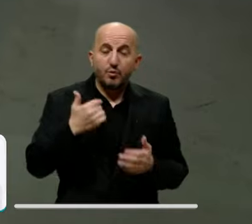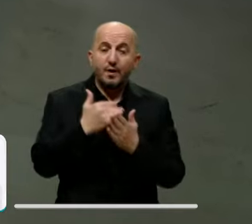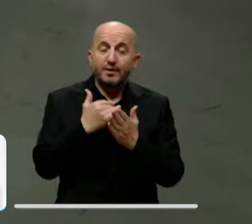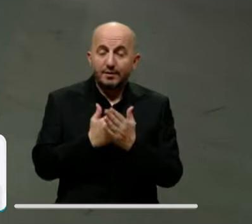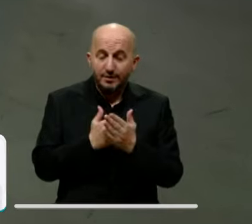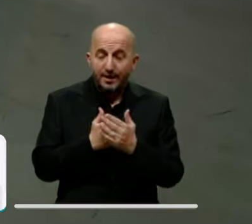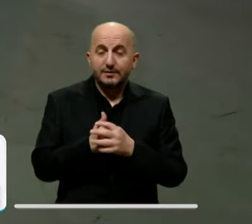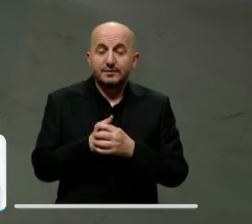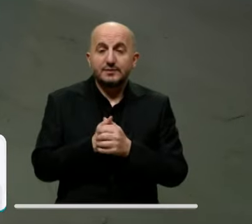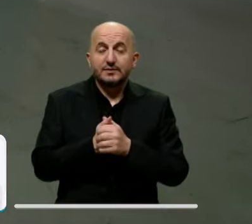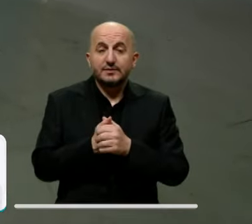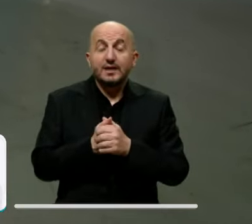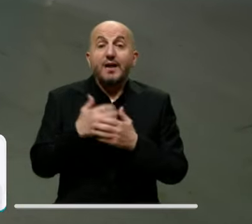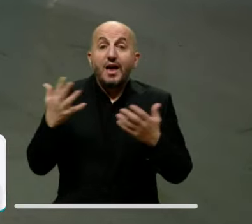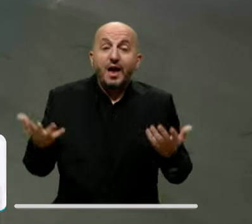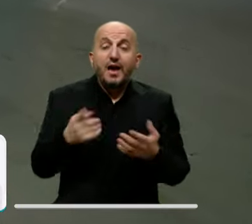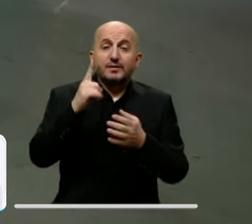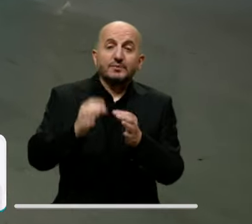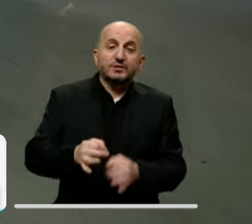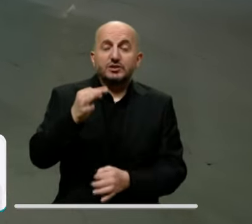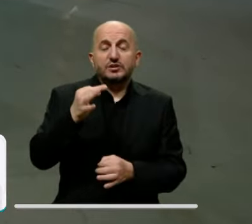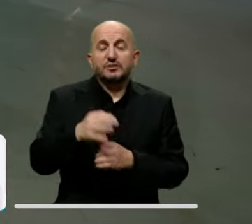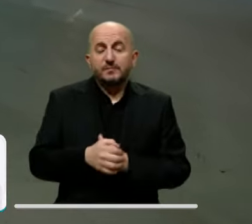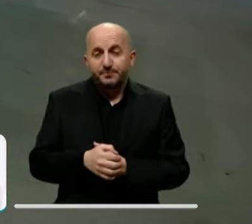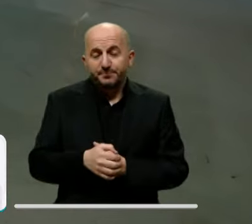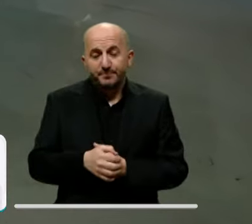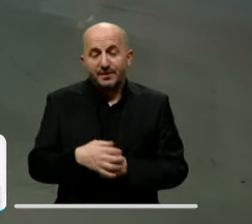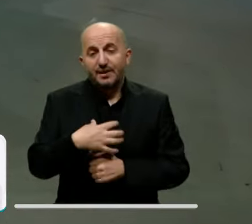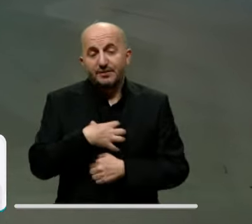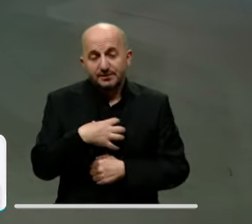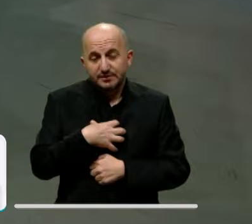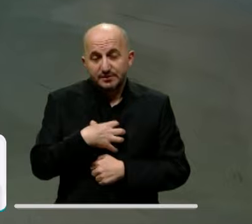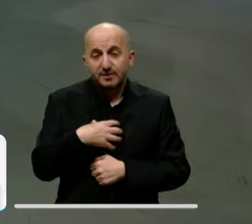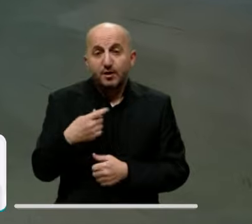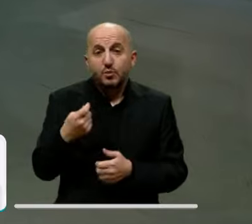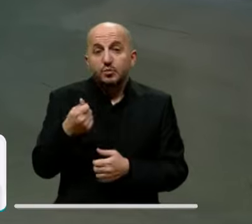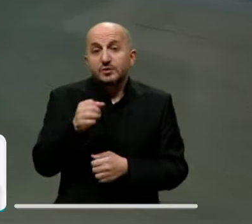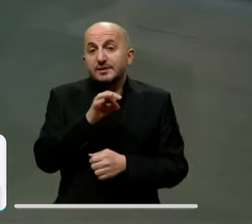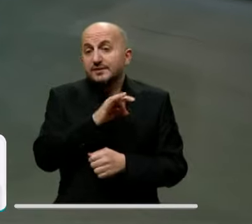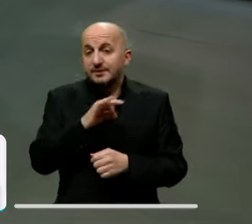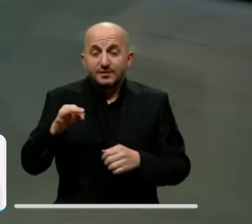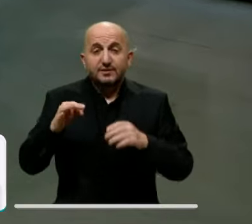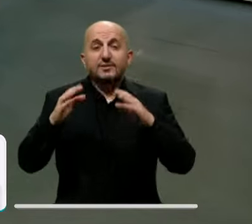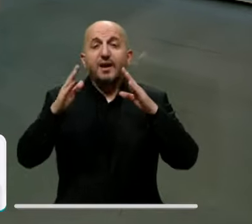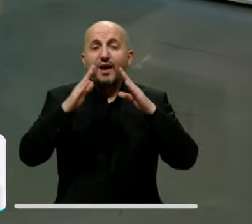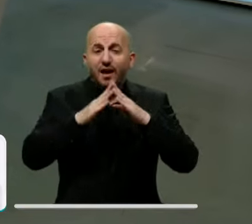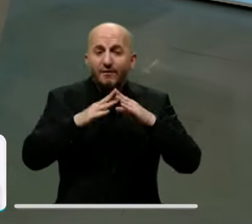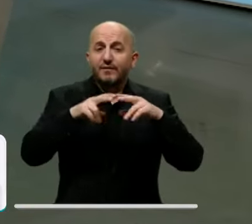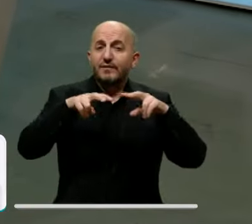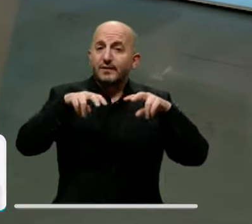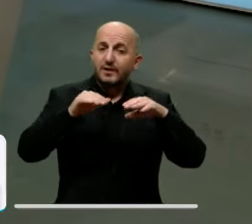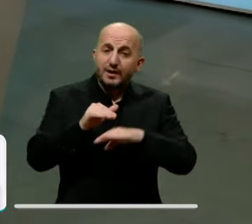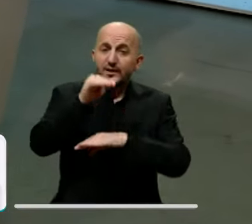mevzuat çerçevesinde Eğer bir kişi bir şekilde kendisine ücretsiz bir barınma Mesken